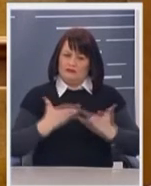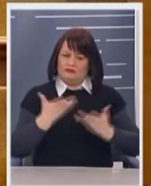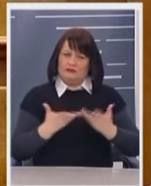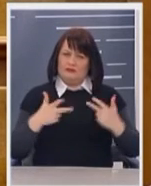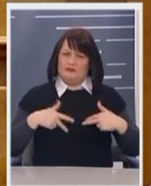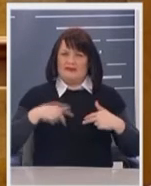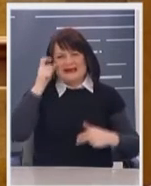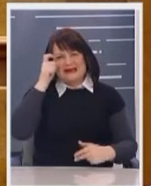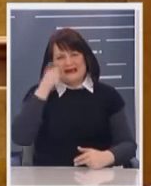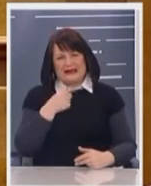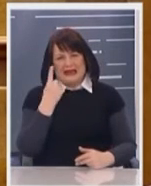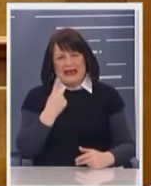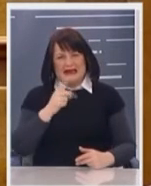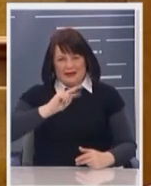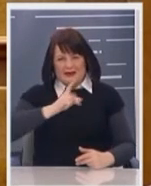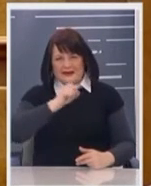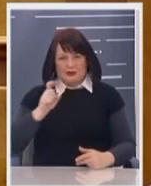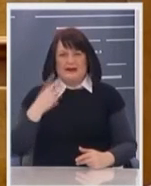κυβέρνηση Σαμαρά σε